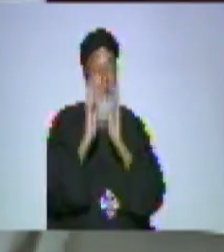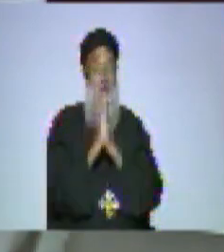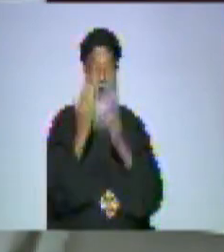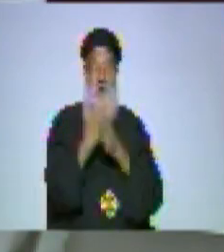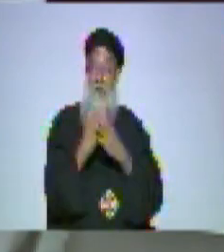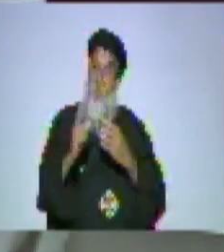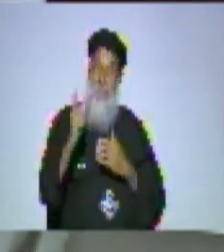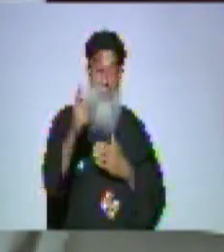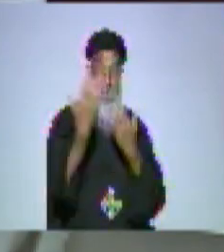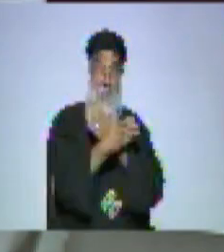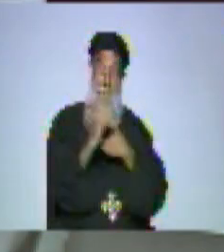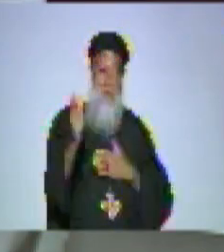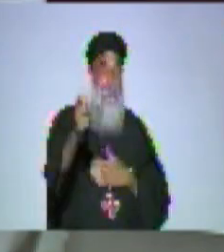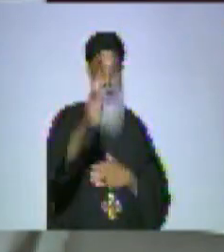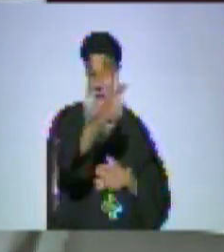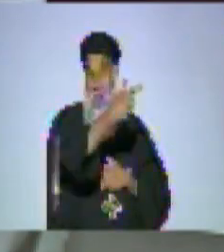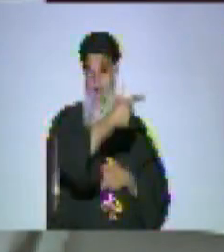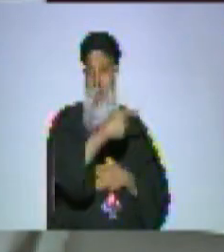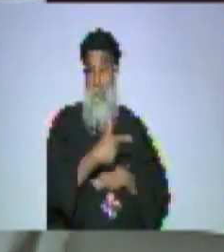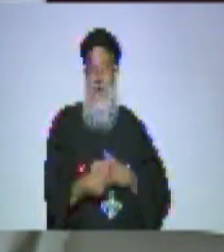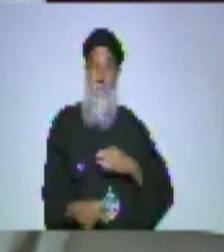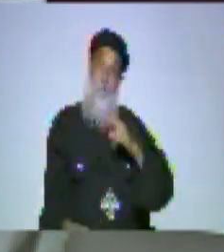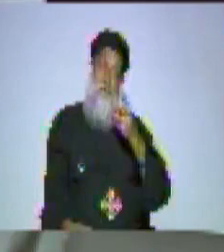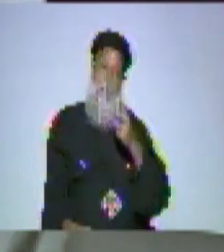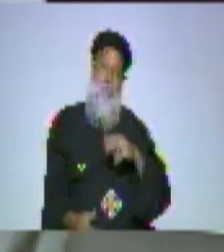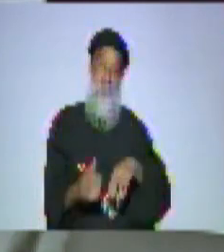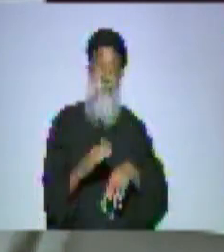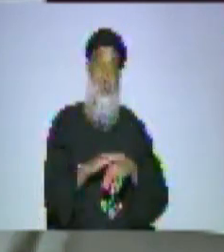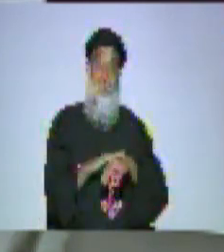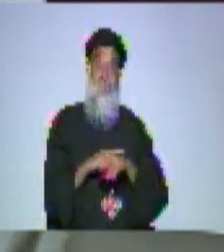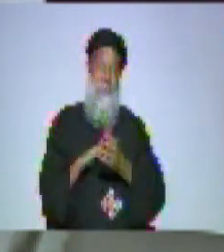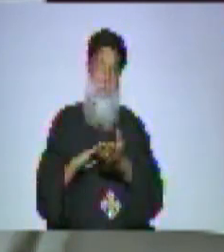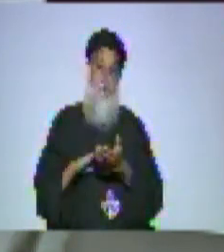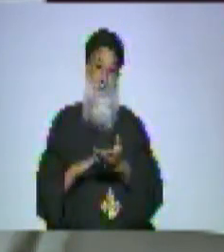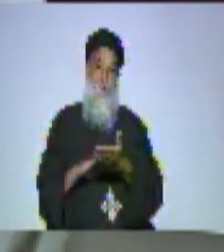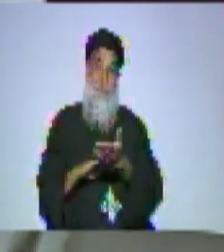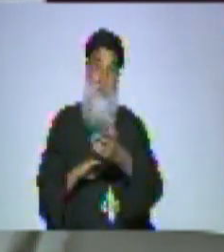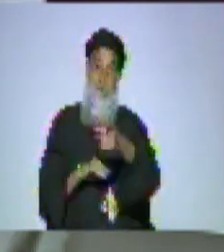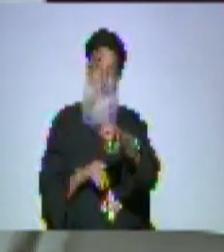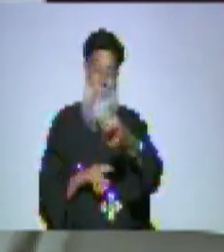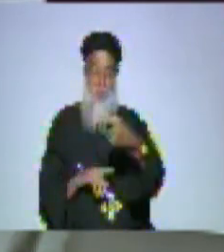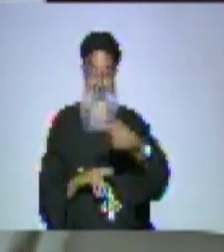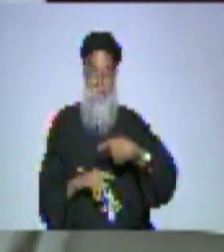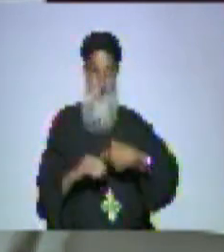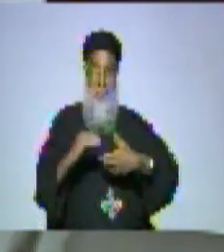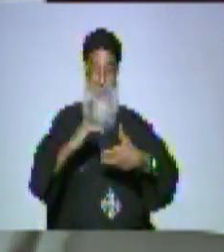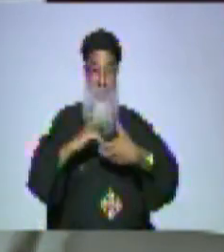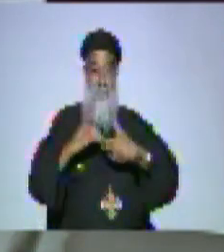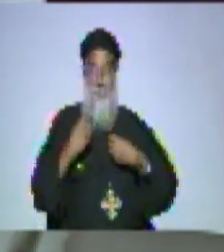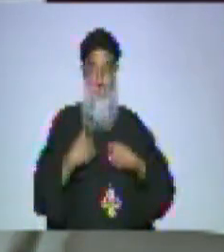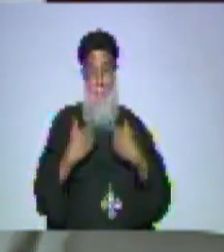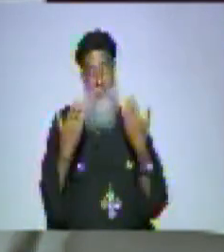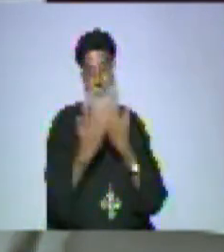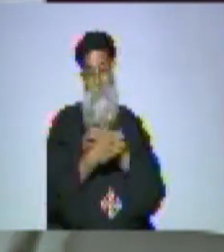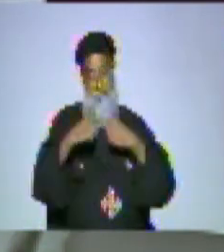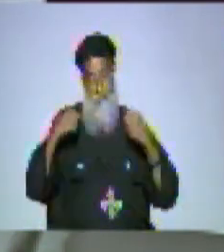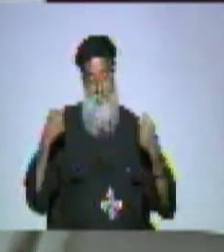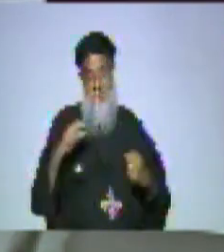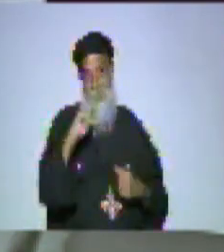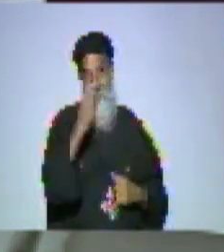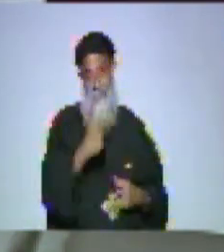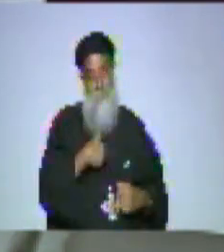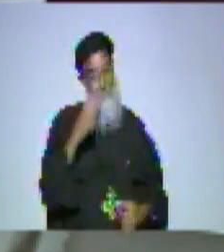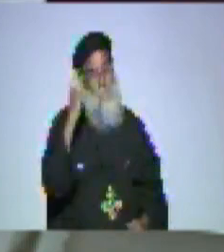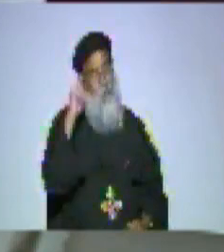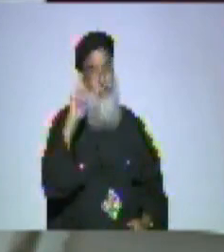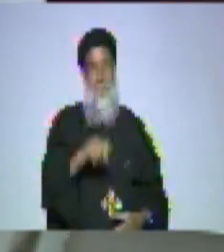من اجلنا لا ده ممكن يحس ناسي يساعدونا يجهز حاجه لينا واحنا مش